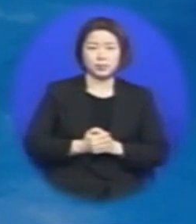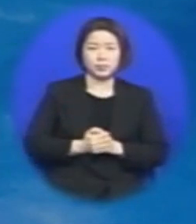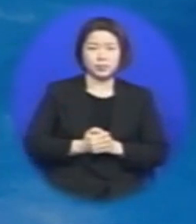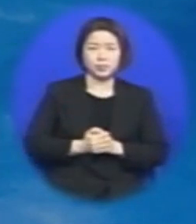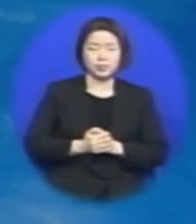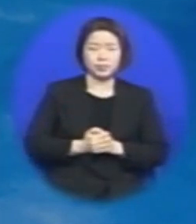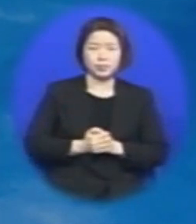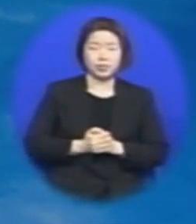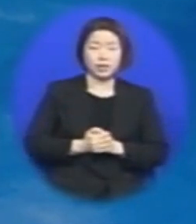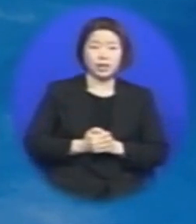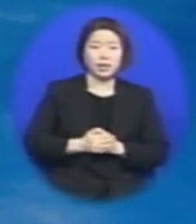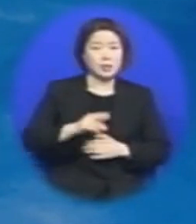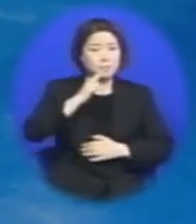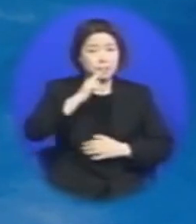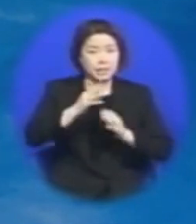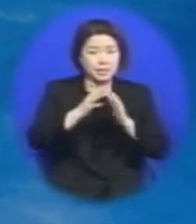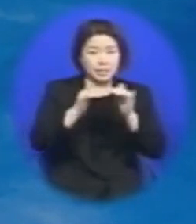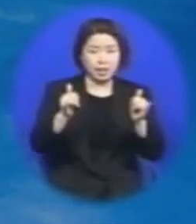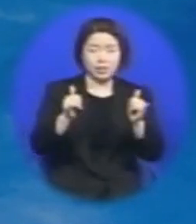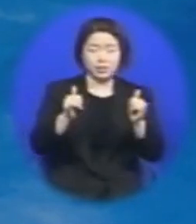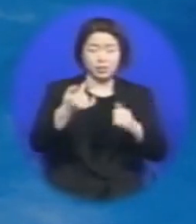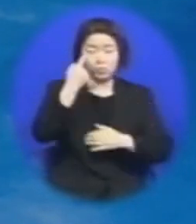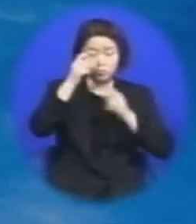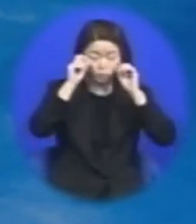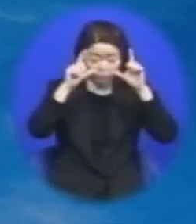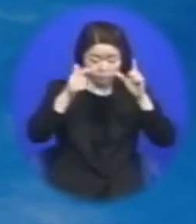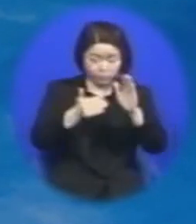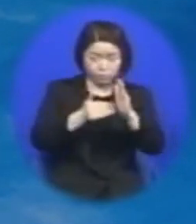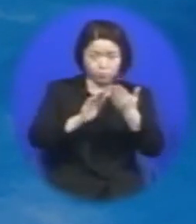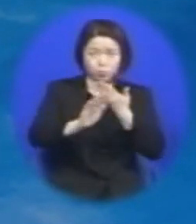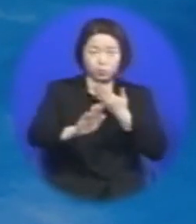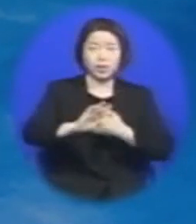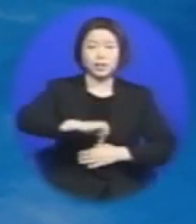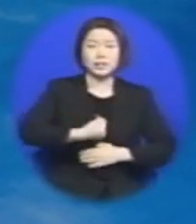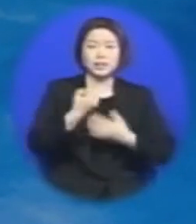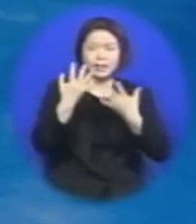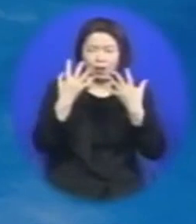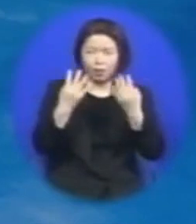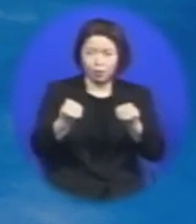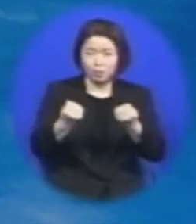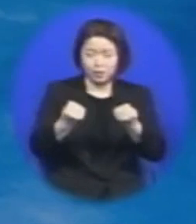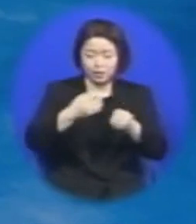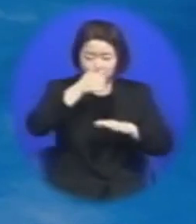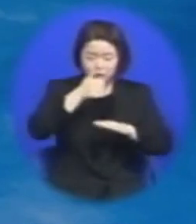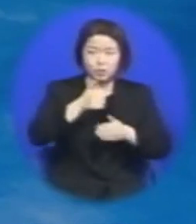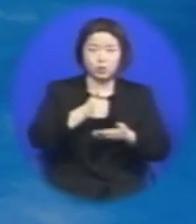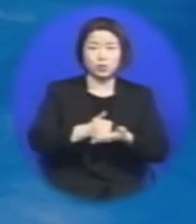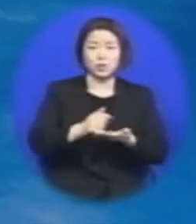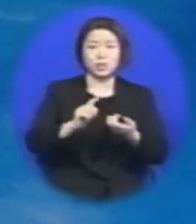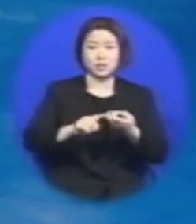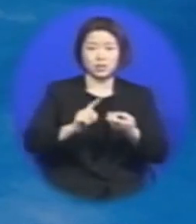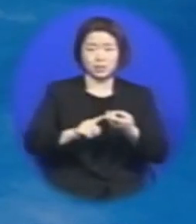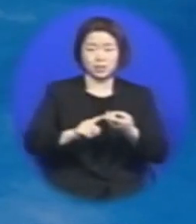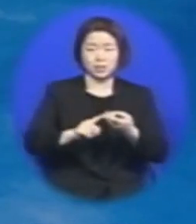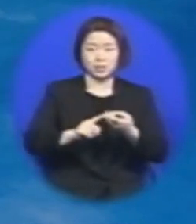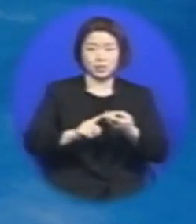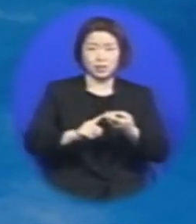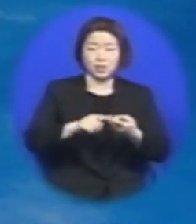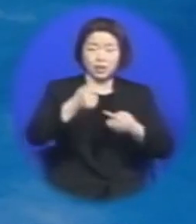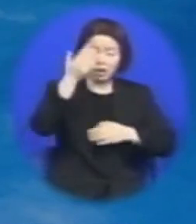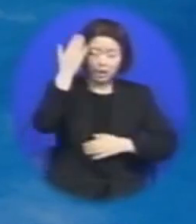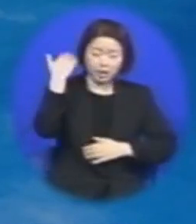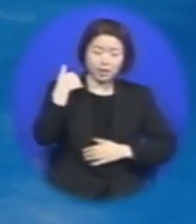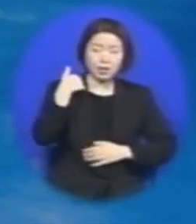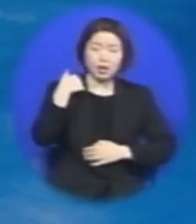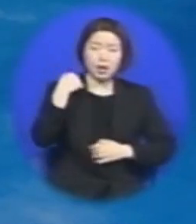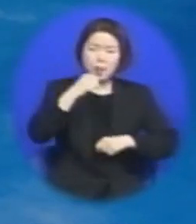만나뵙다니 이사야는 눈이 열리고 난 다음에 자기가 얼마나 죄인인가 그동안에 말로 함부로